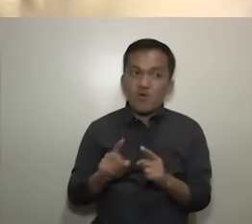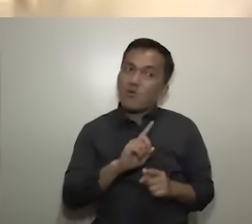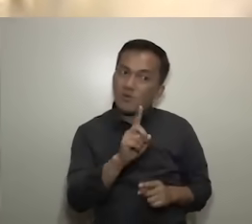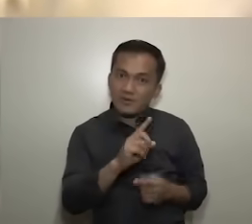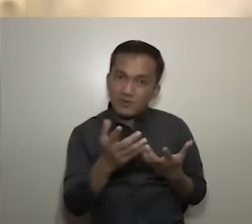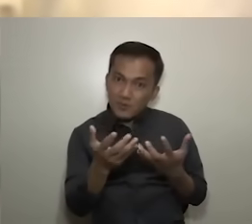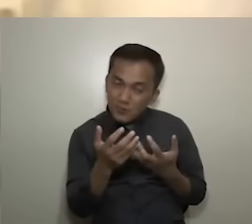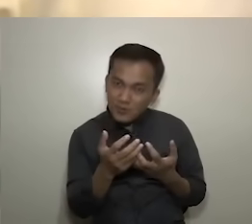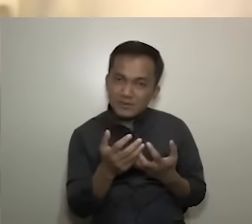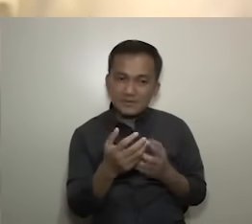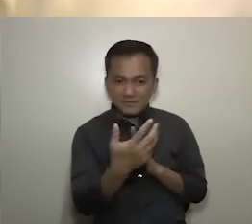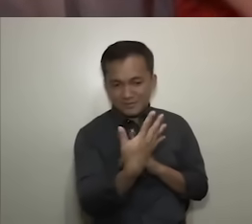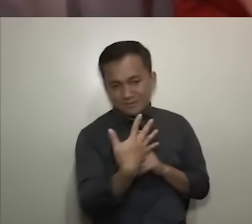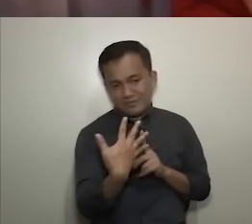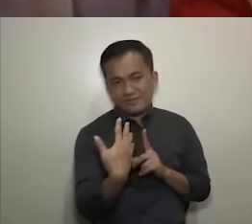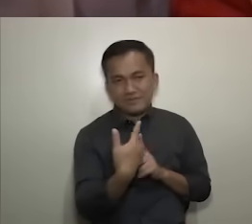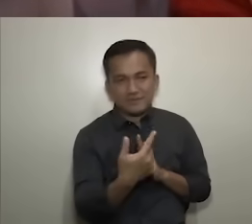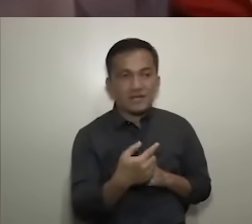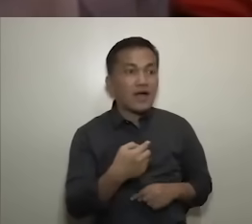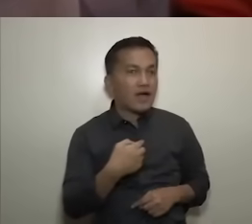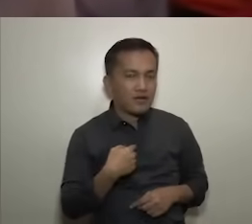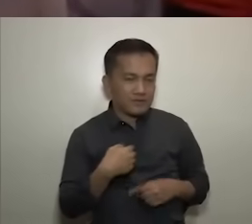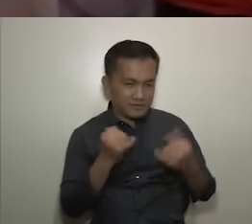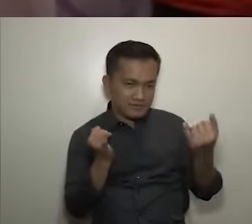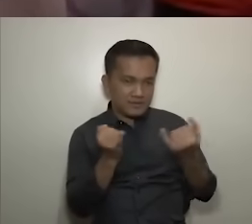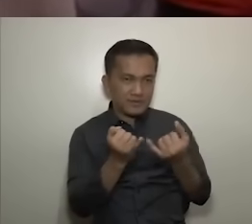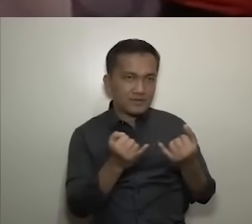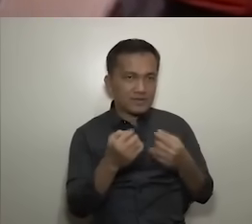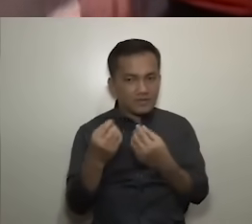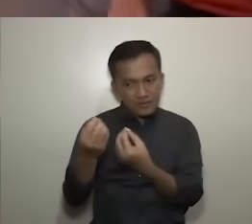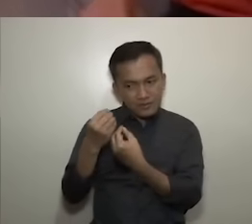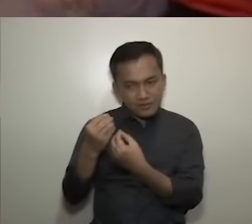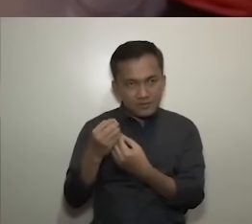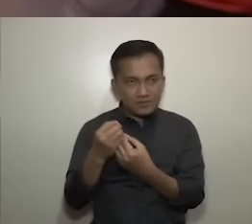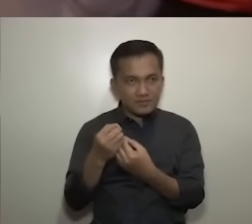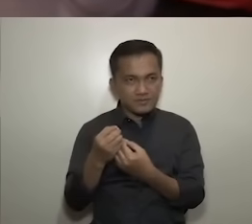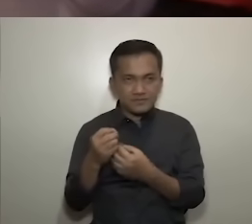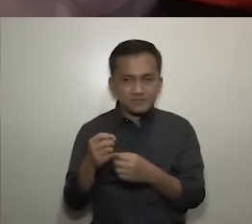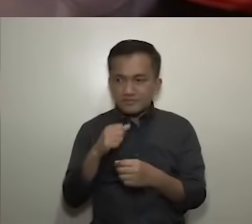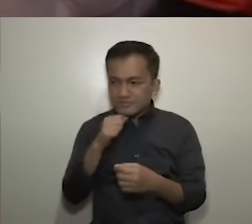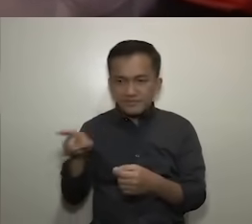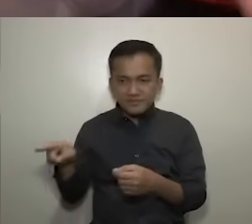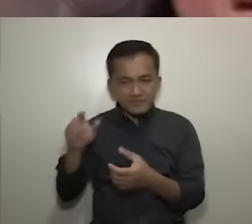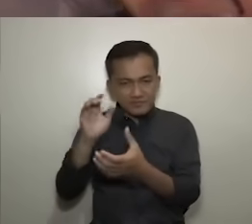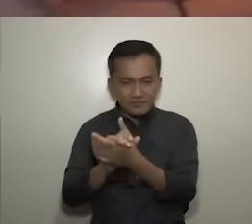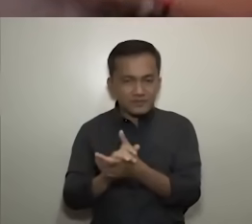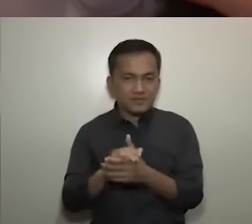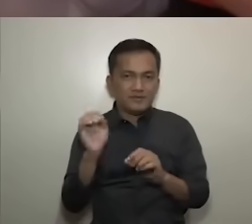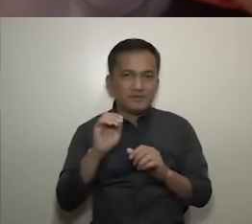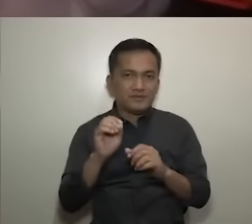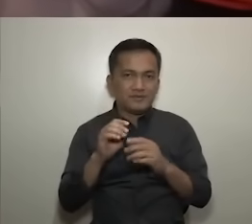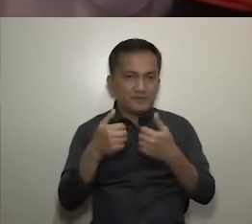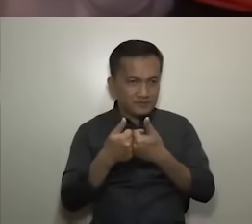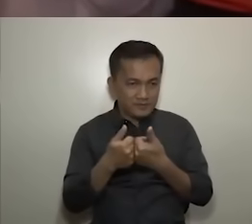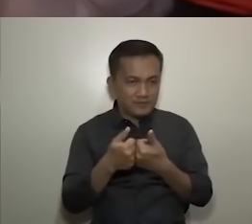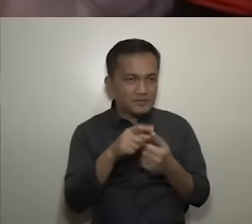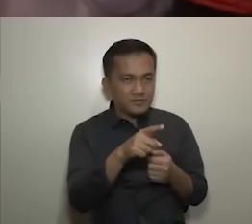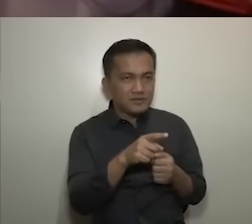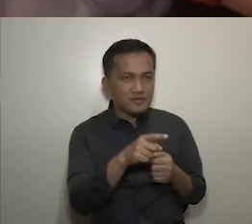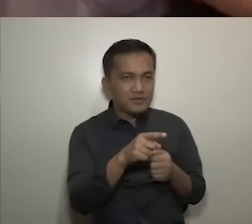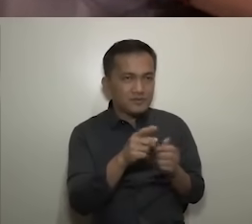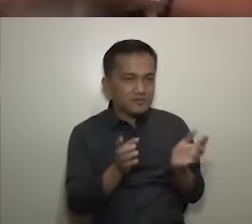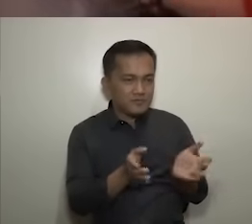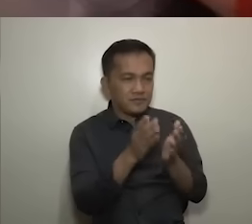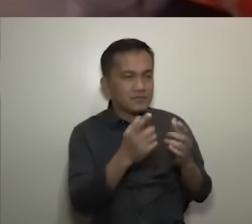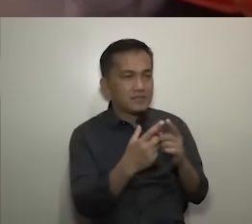you want? Siyempre nangliligaw sa'yo. Ako, nagpakilala doon, tinuruan niya ako na sir, hindi ko siya asawa, wala akong boyfriend. Para makonvince ko yung